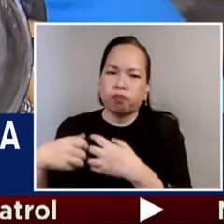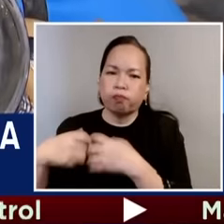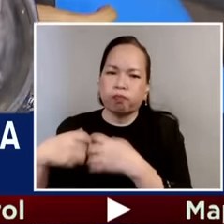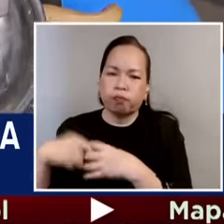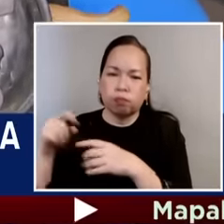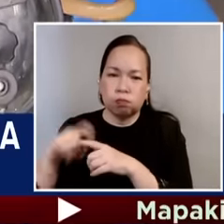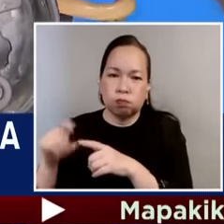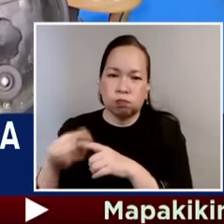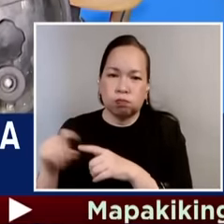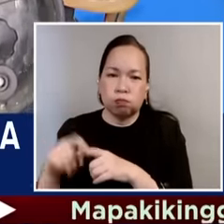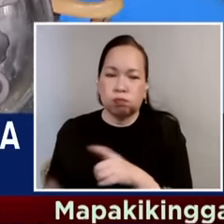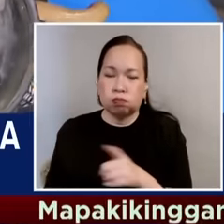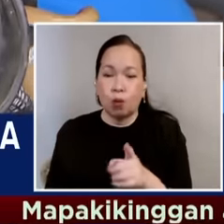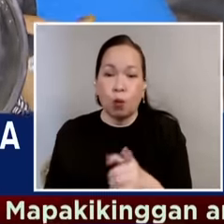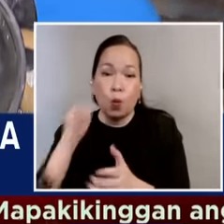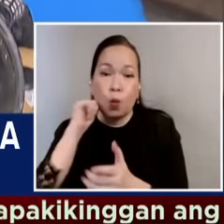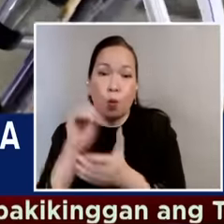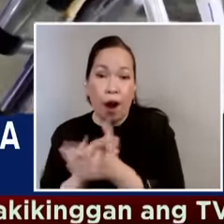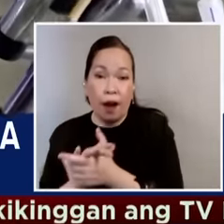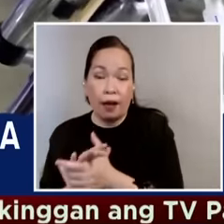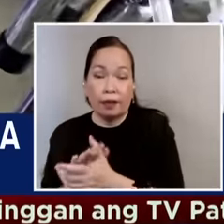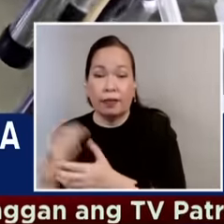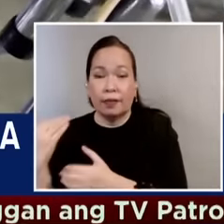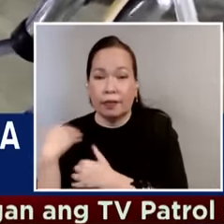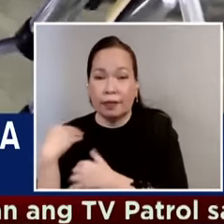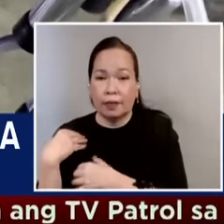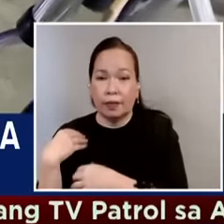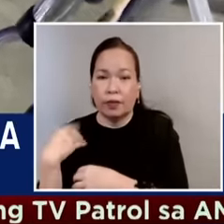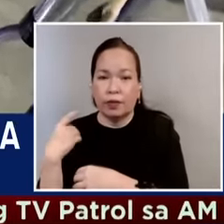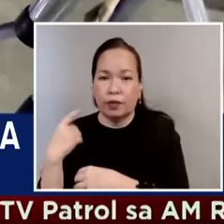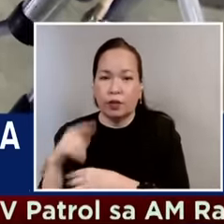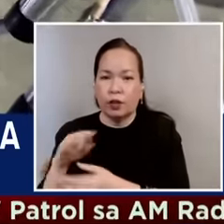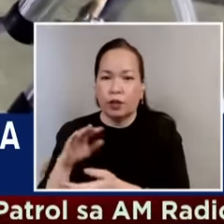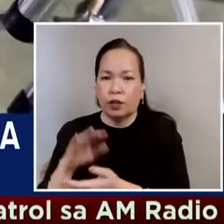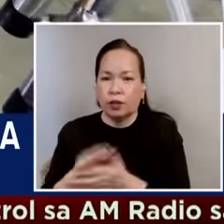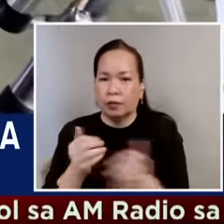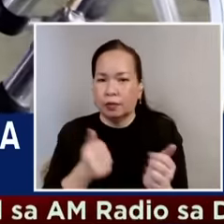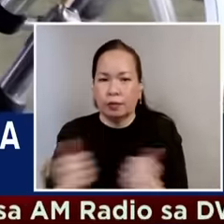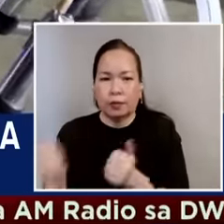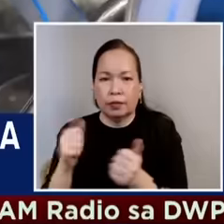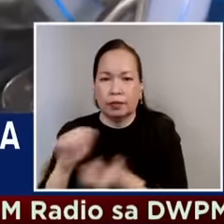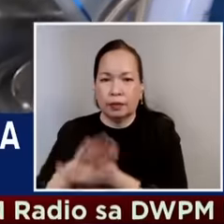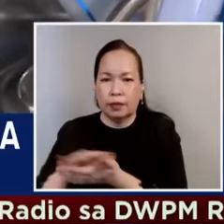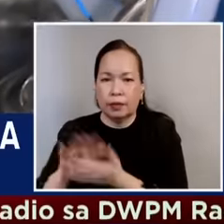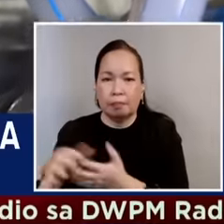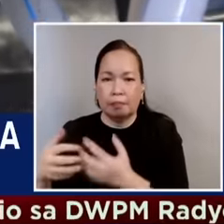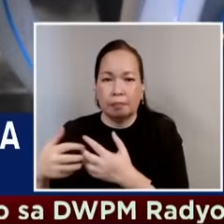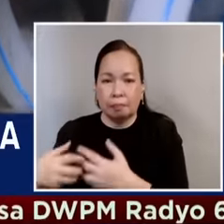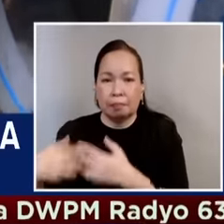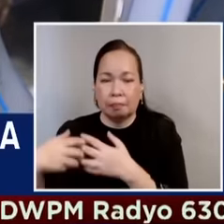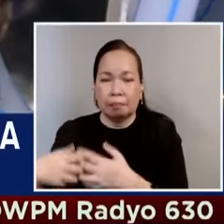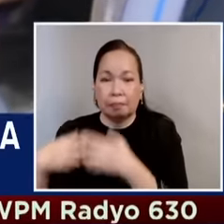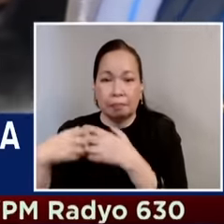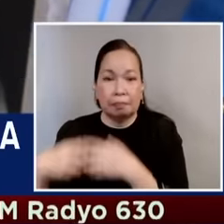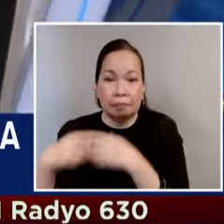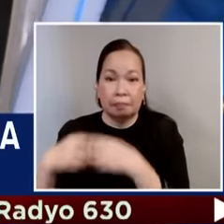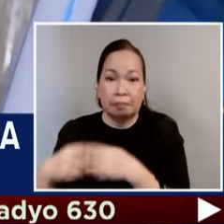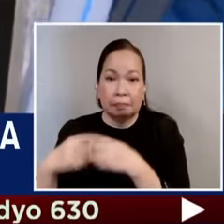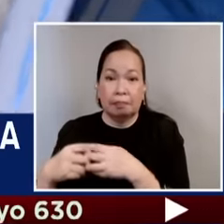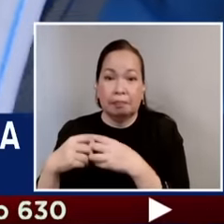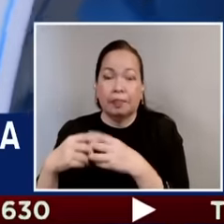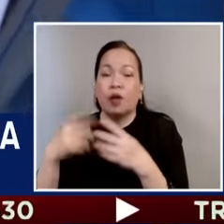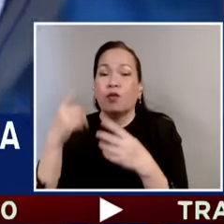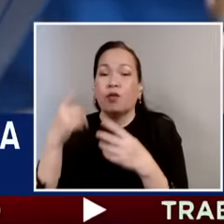Nakatoka naman sa kanyang asawa na si Erlinda ang pag-aayos at paglilinis ng mga gagamitin sa